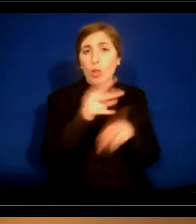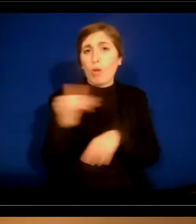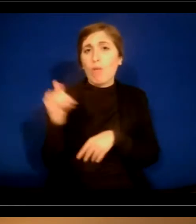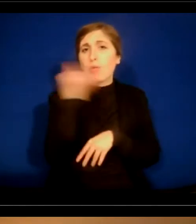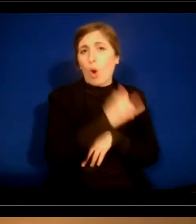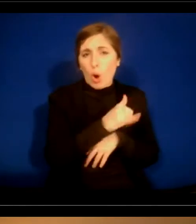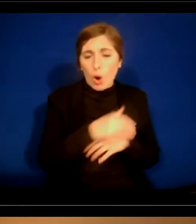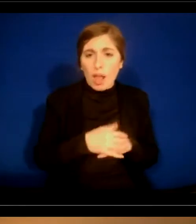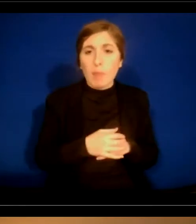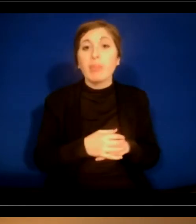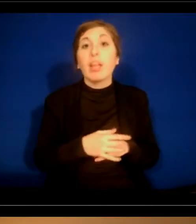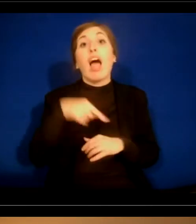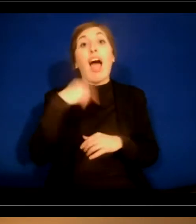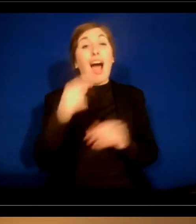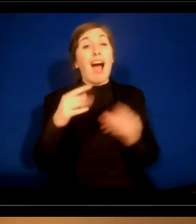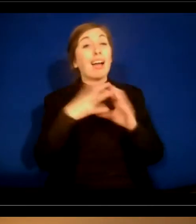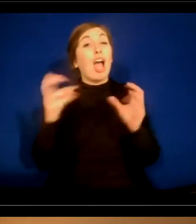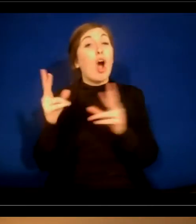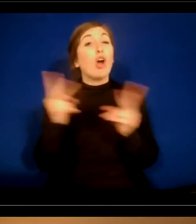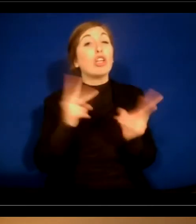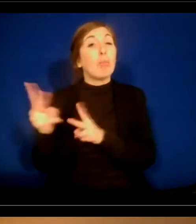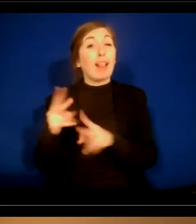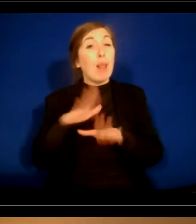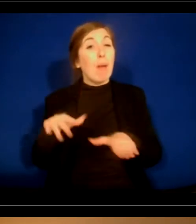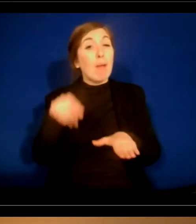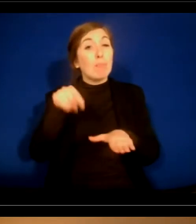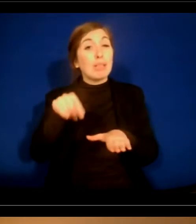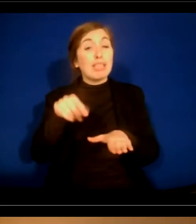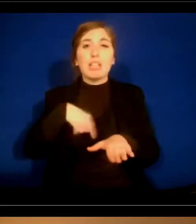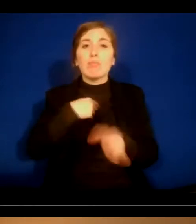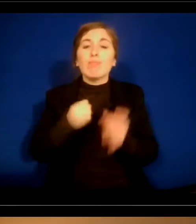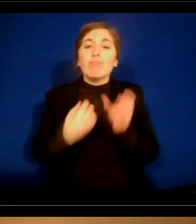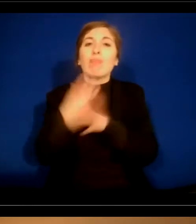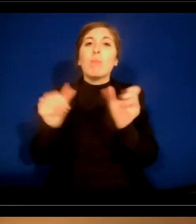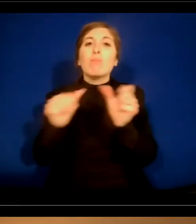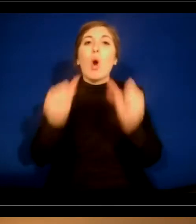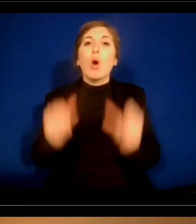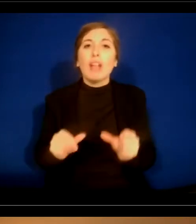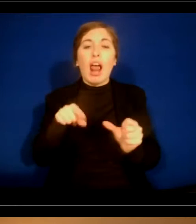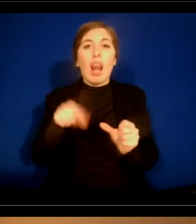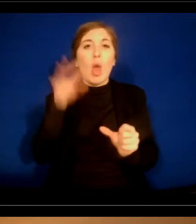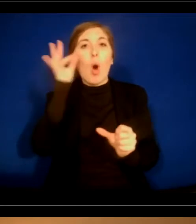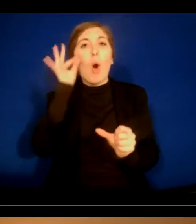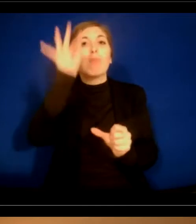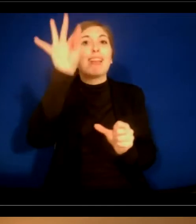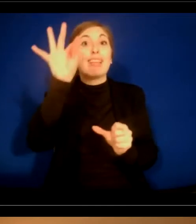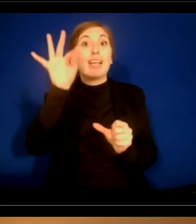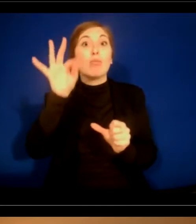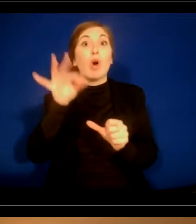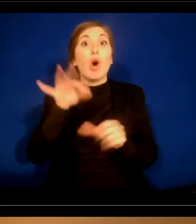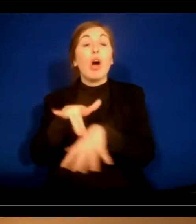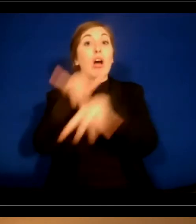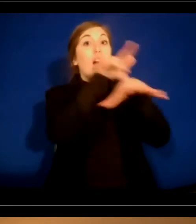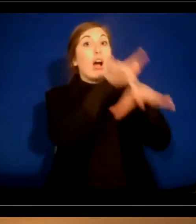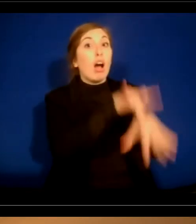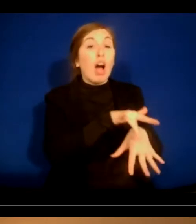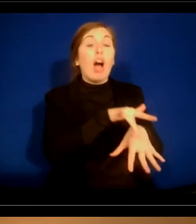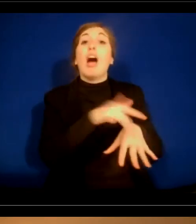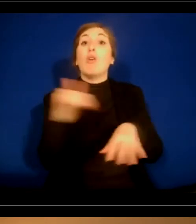Children Hospital abbiamo elaborato un modello per cui i trasferimenti avvengono con piccoli voli, con psicologo a